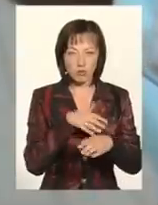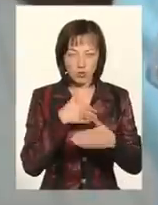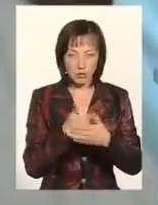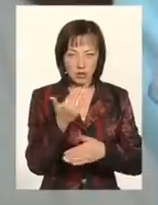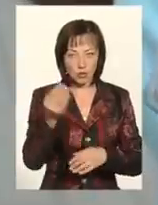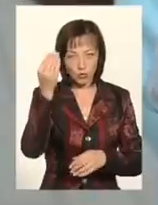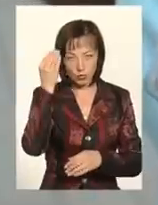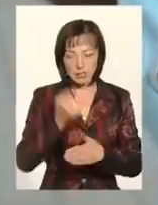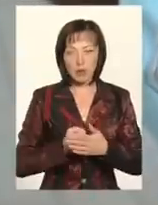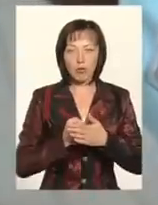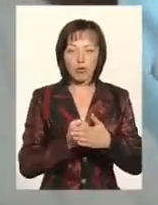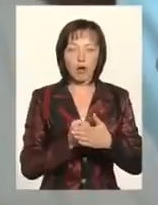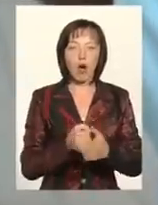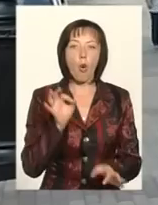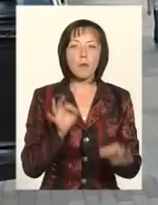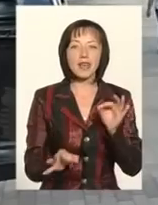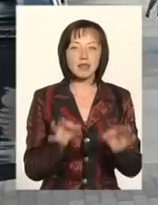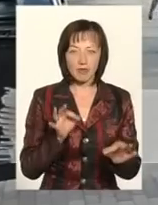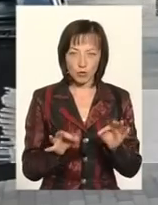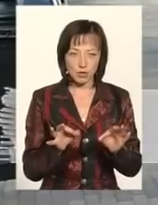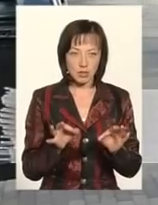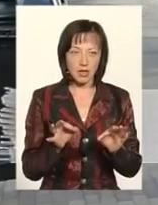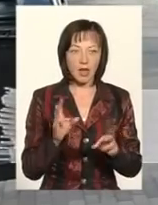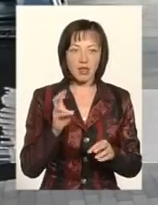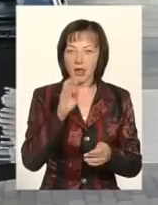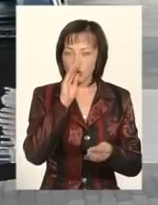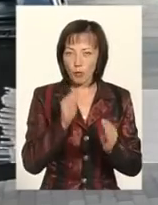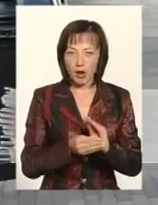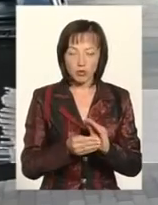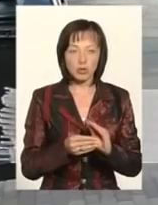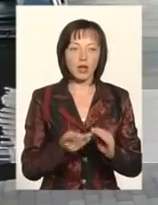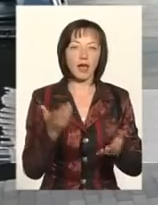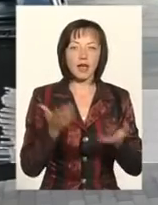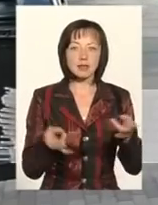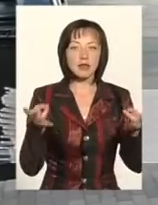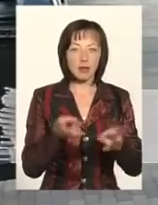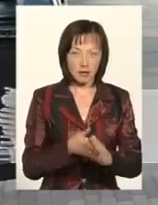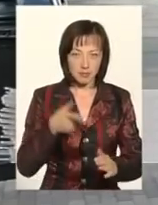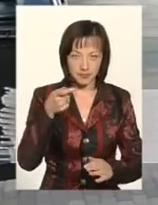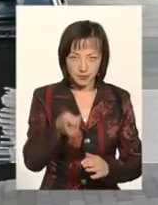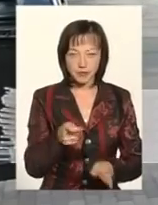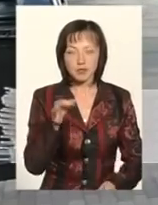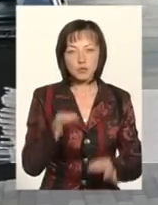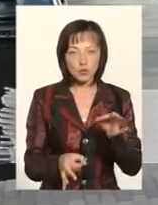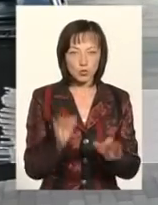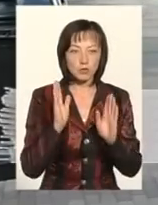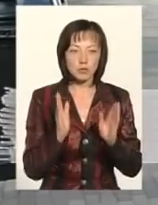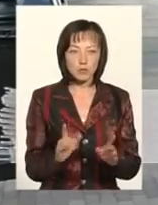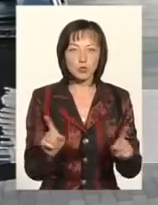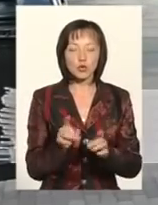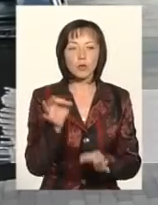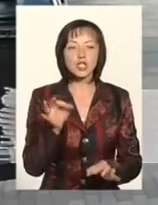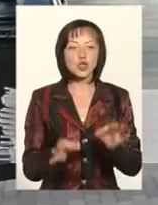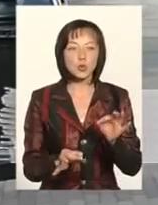думку запорука об'єктивності та неупередженостісли надо будет мы будем подавать петицию в суды для того чтобы суды